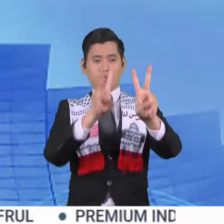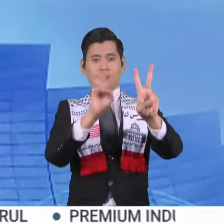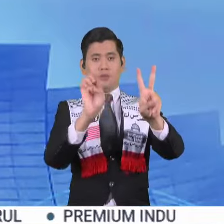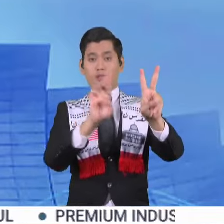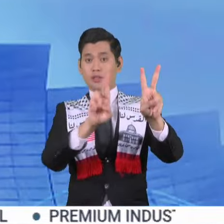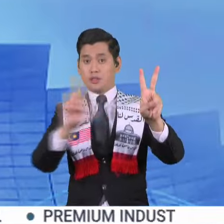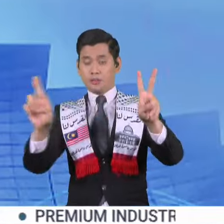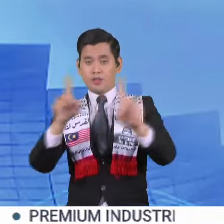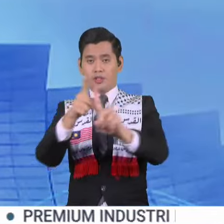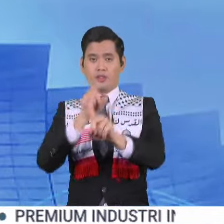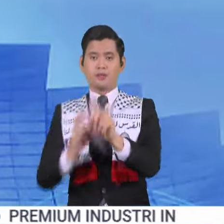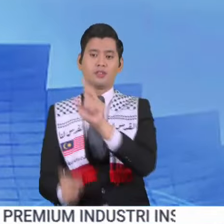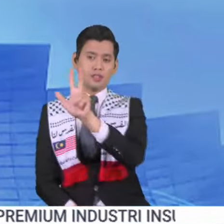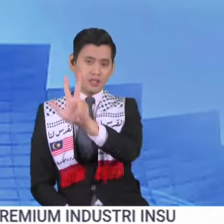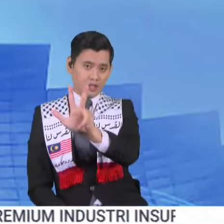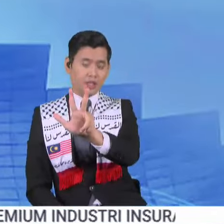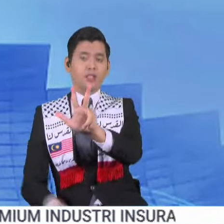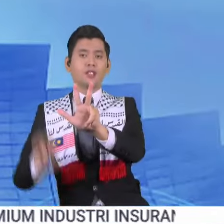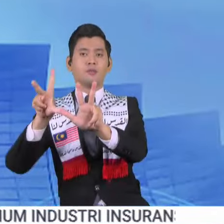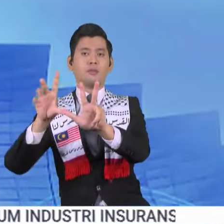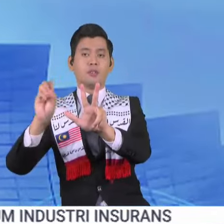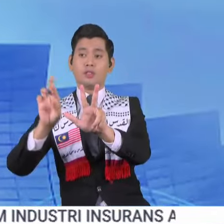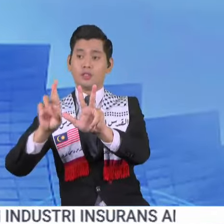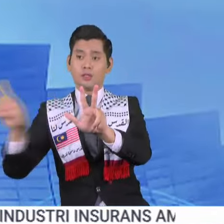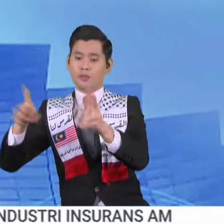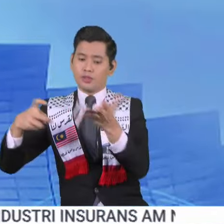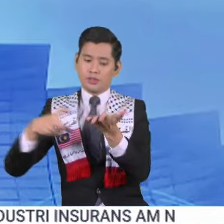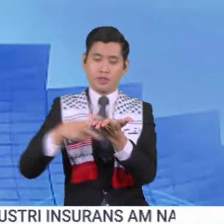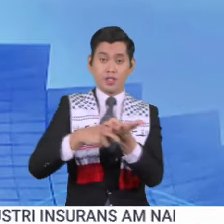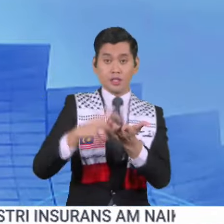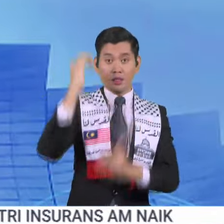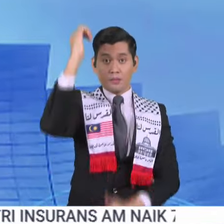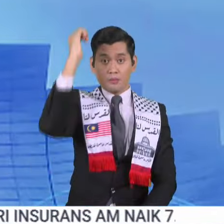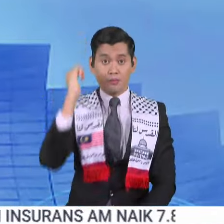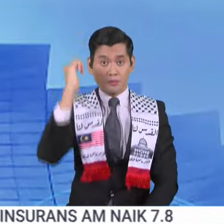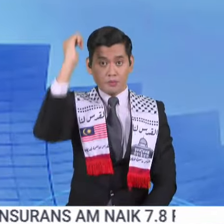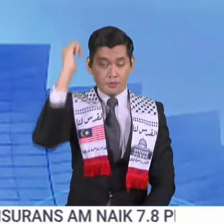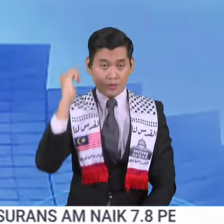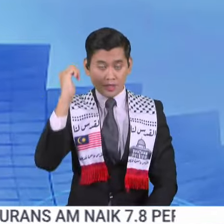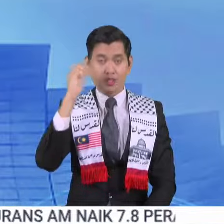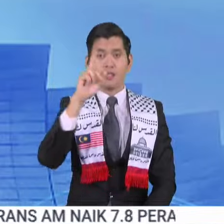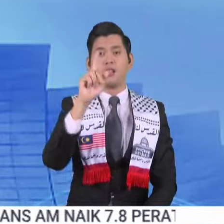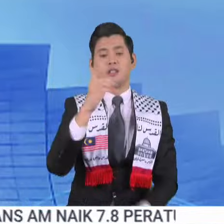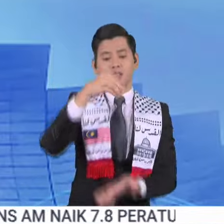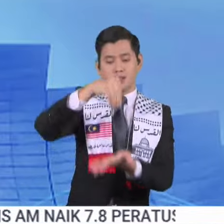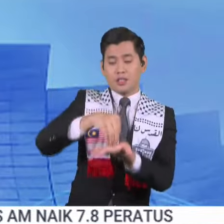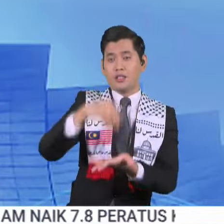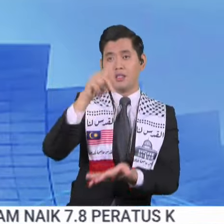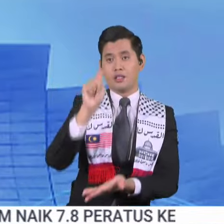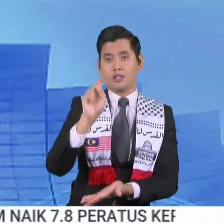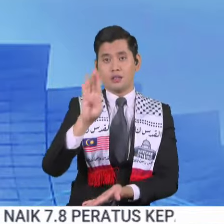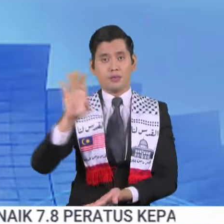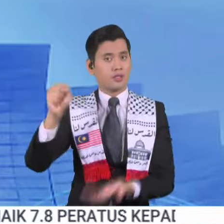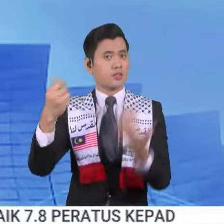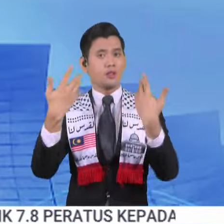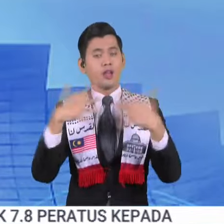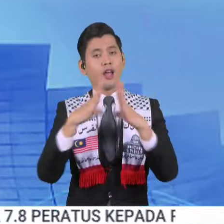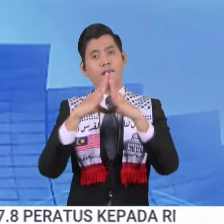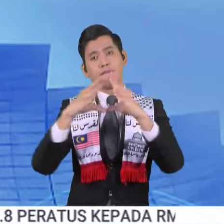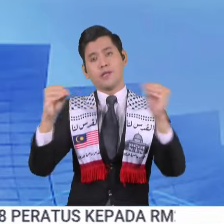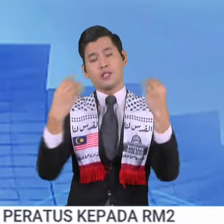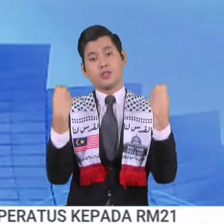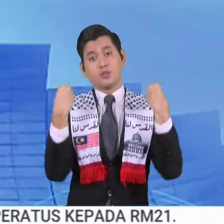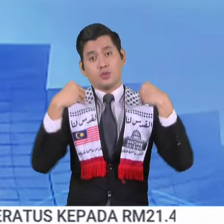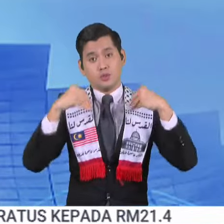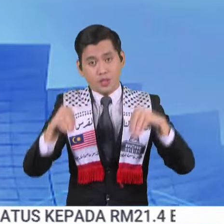220,000 daripada 330,000 tiket bas ekspres di Terminal Bersepadu Selatan TBS telah terjual sempena Hari Raya